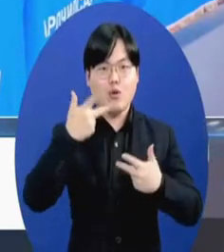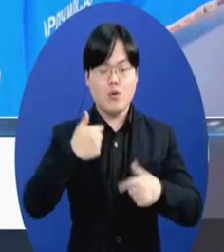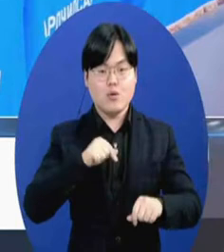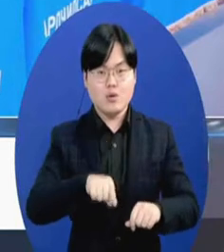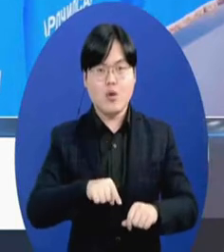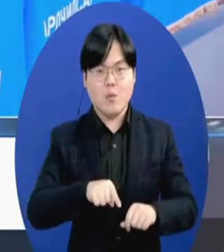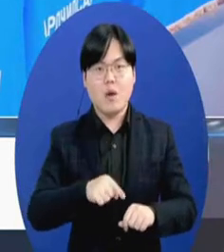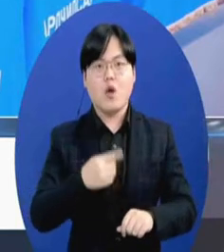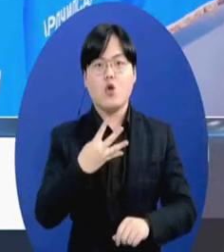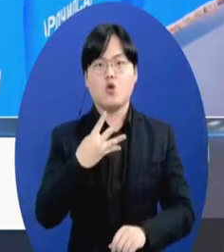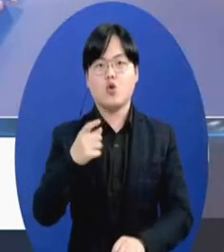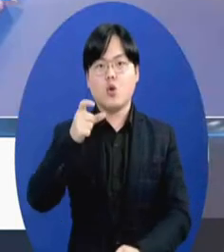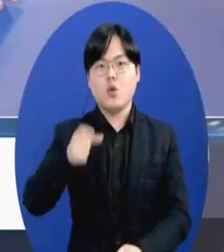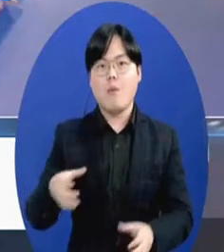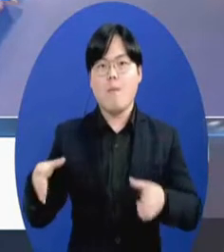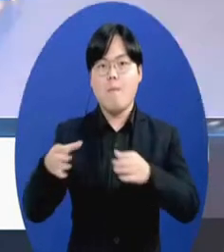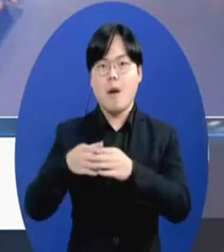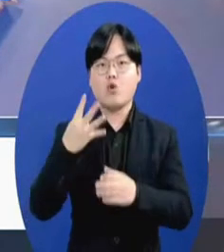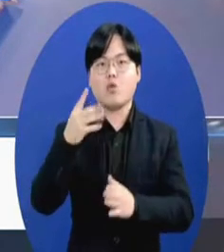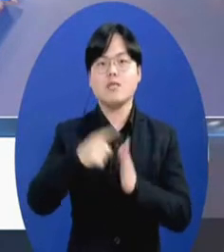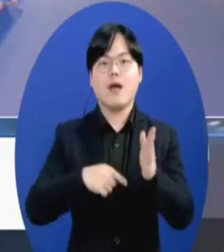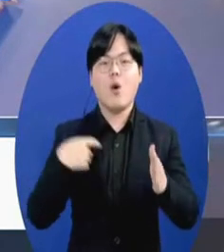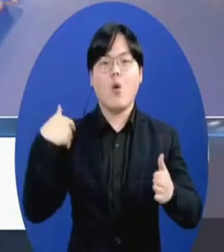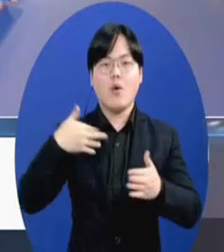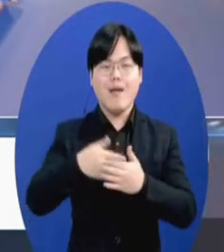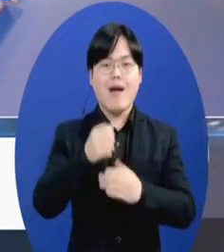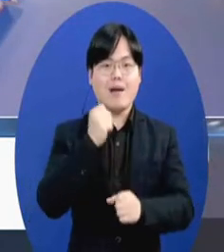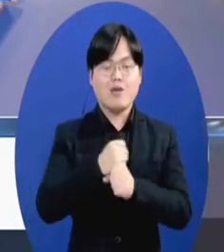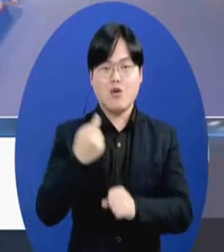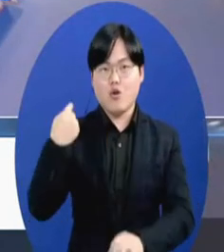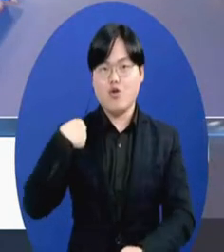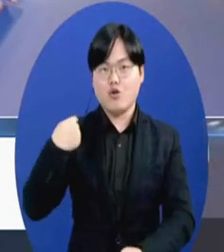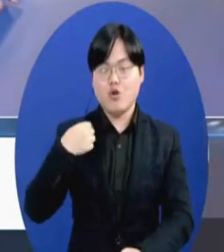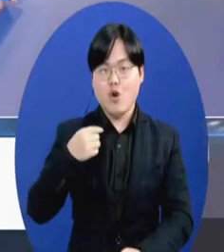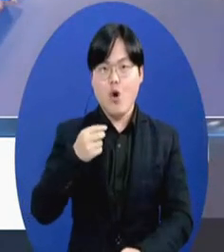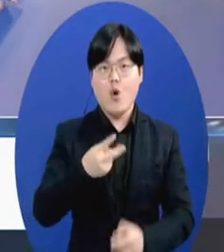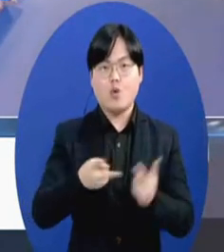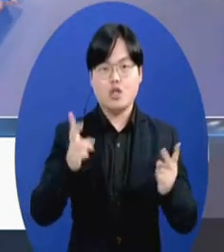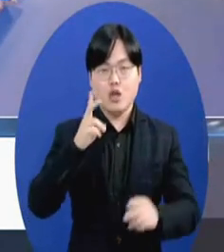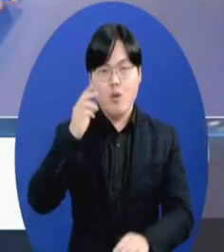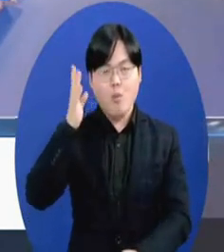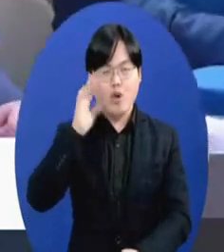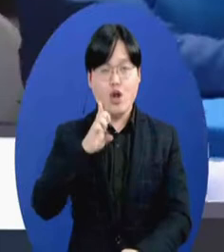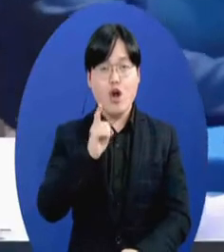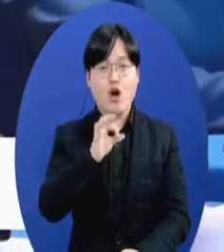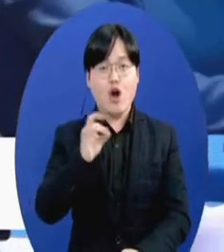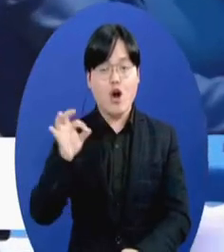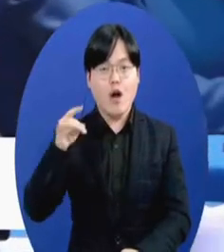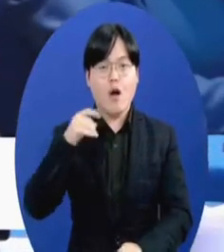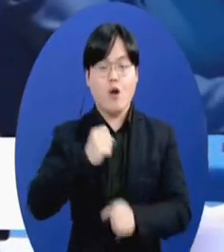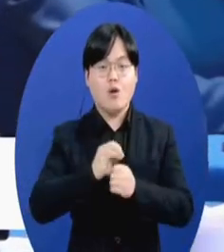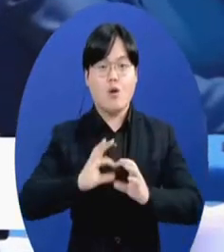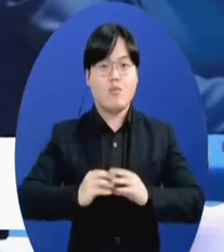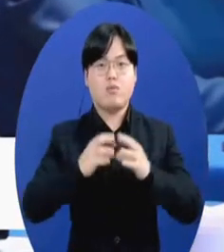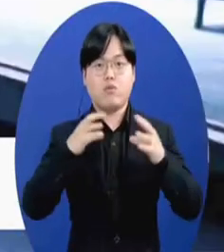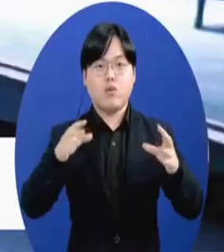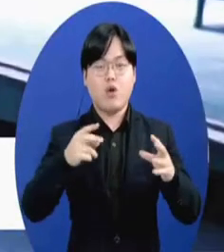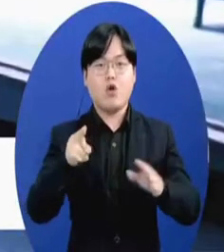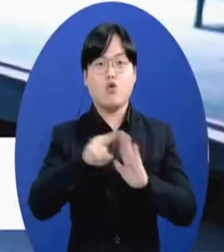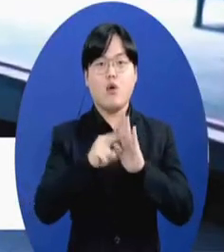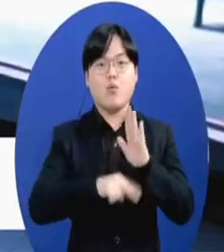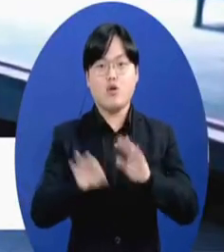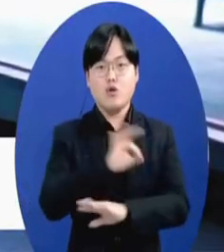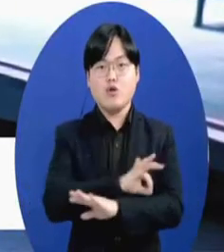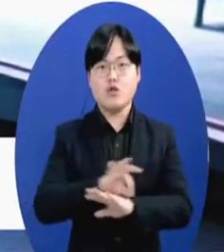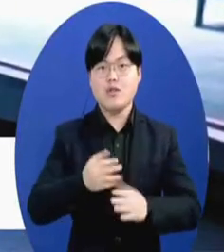хүний бүрэлдэхүүнтэйгээр 4 сарын хугацаанд ажилласан байна. За өчигдөр болсон үндэсний бодлогын хорооны хурлаар ажлын хэсгийг боловсруулсан дүрмийн төслийг